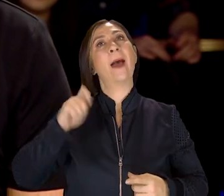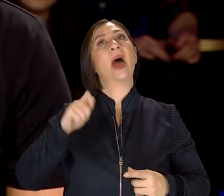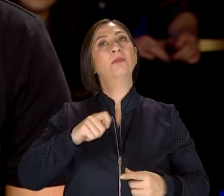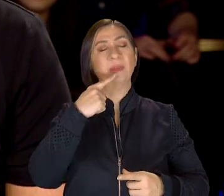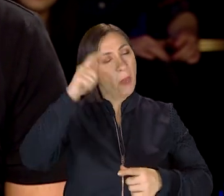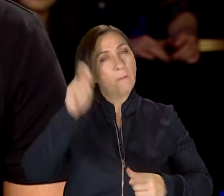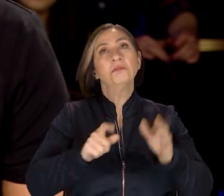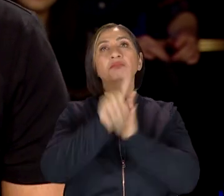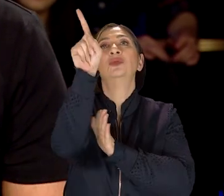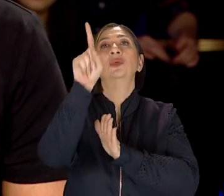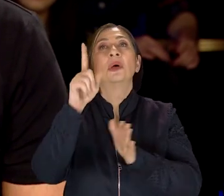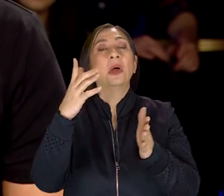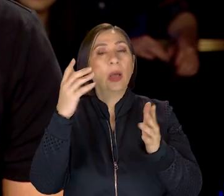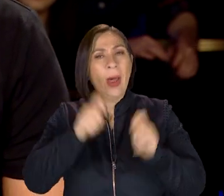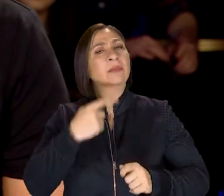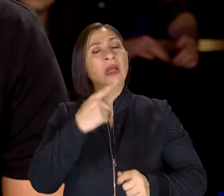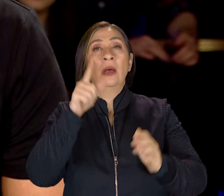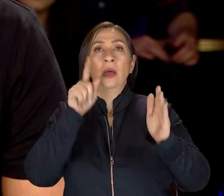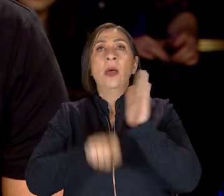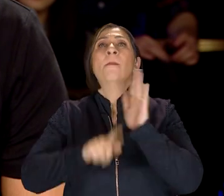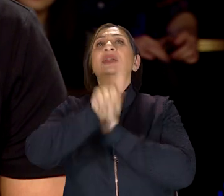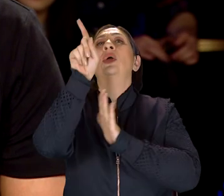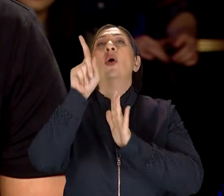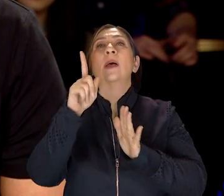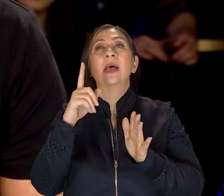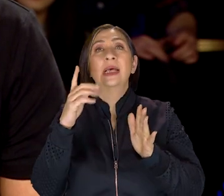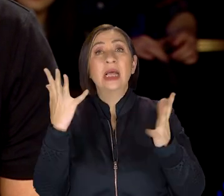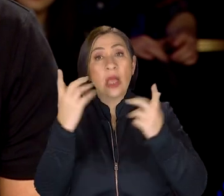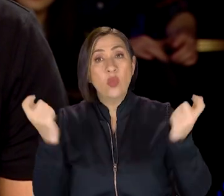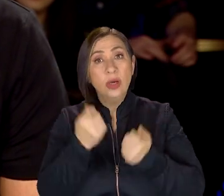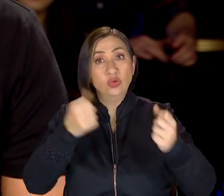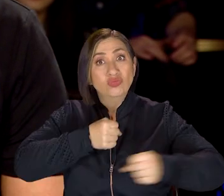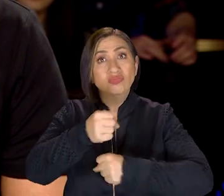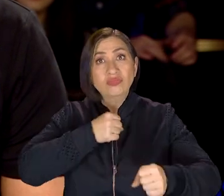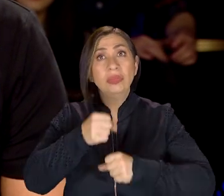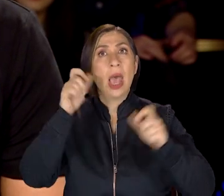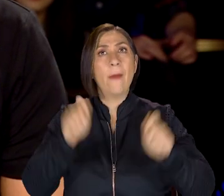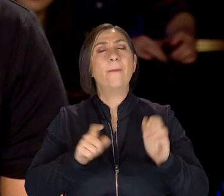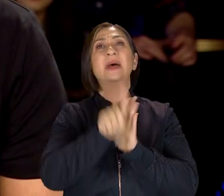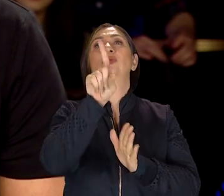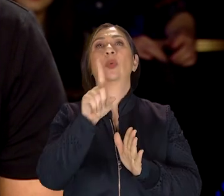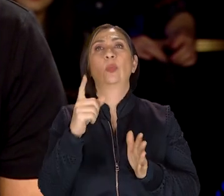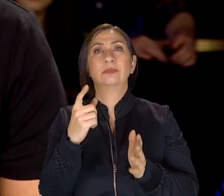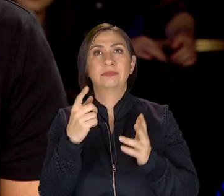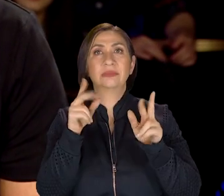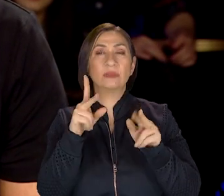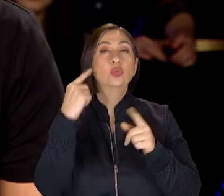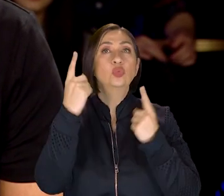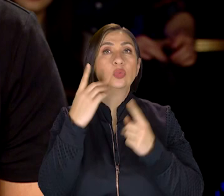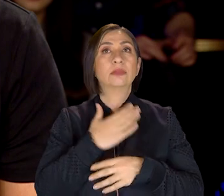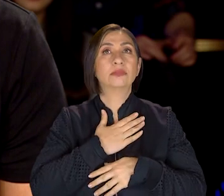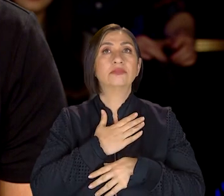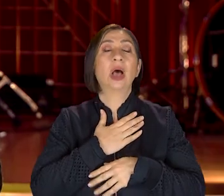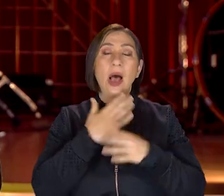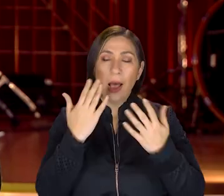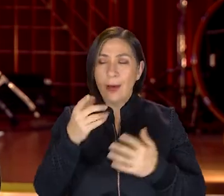ya. Hani ne gerekiyorsa hani ve ne kadar efor koymak gerekiyorsa koyarız kafası vardı. Ama yani.